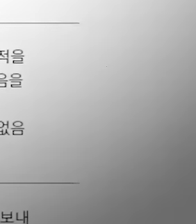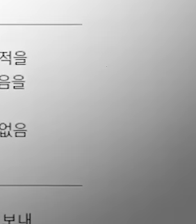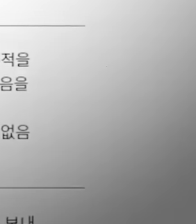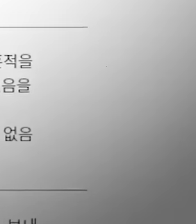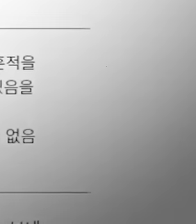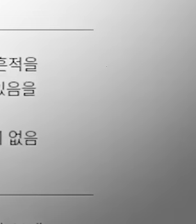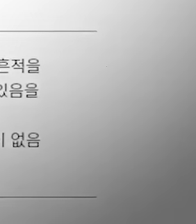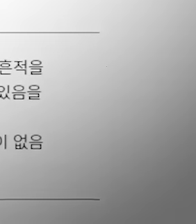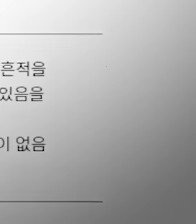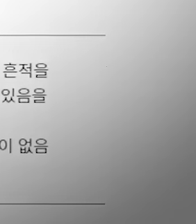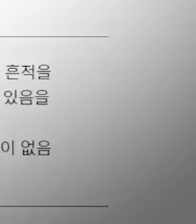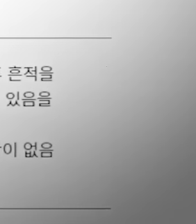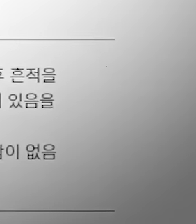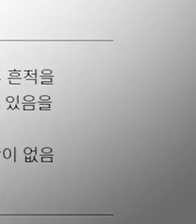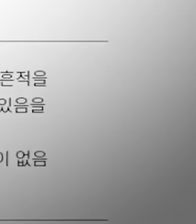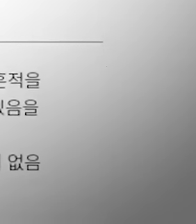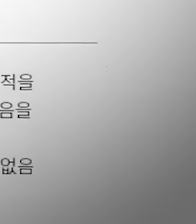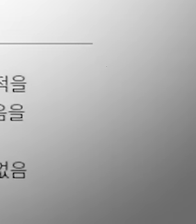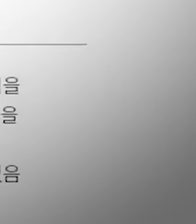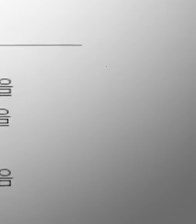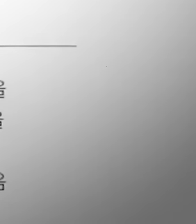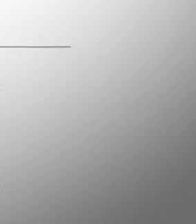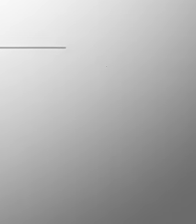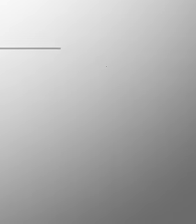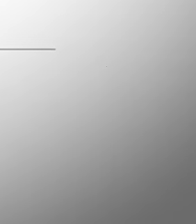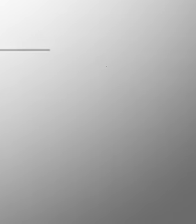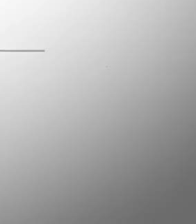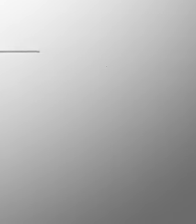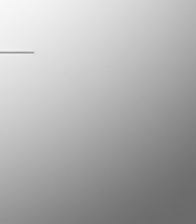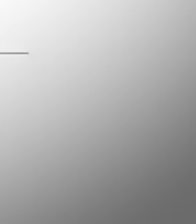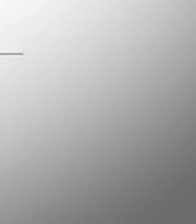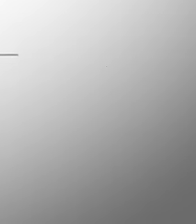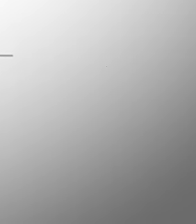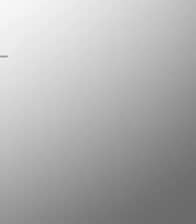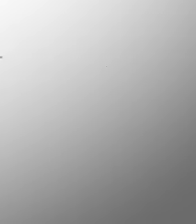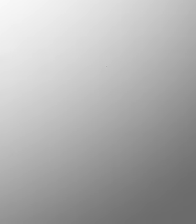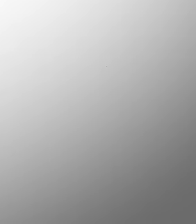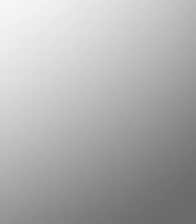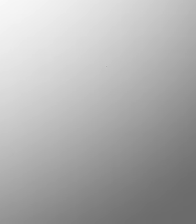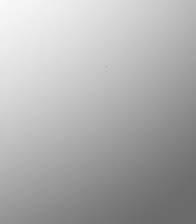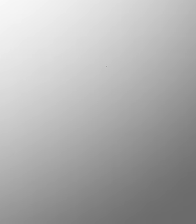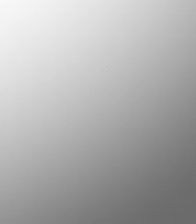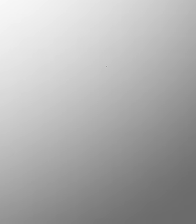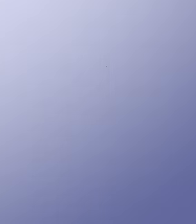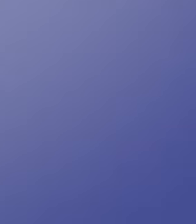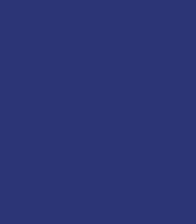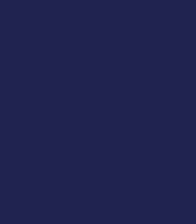이 글은 올라온 지 나흘 만에 현재 3만 명이 넘는 시민들의 동의를 받았습니다.